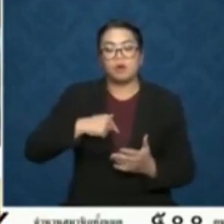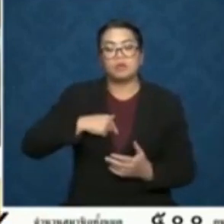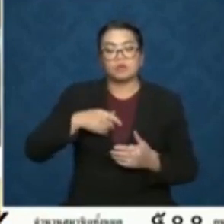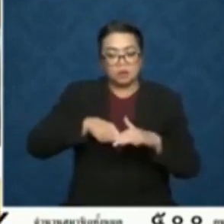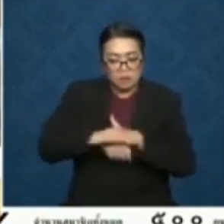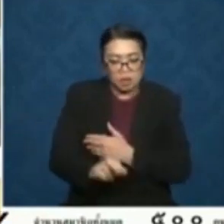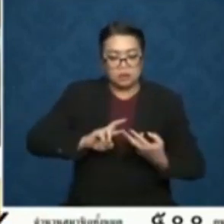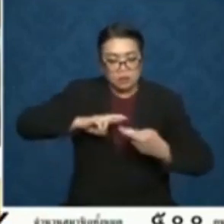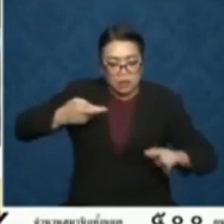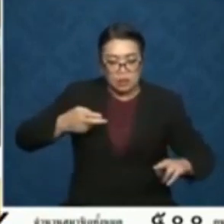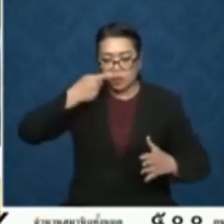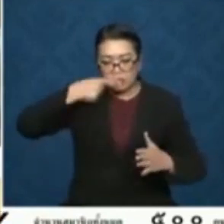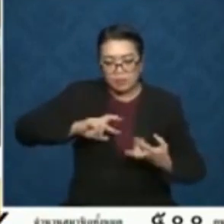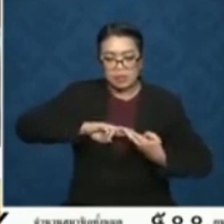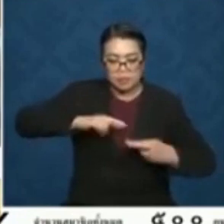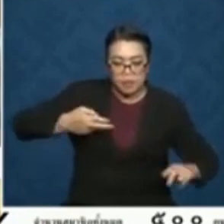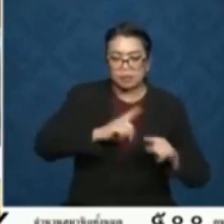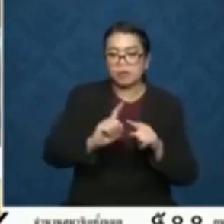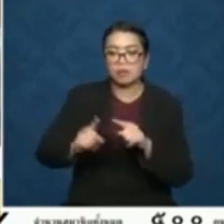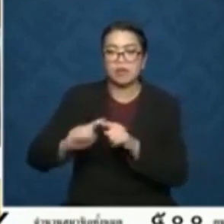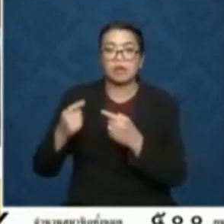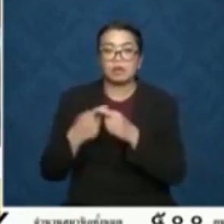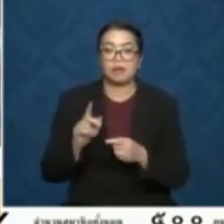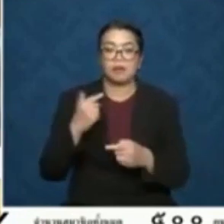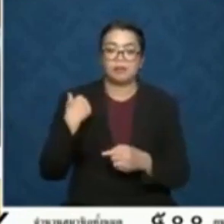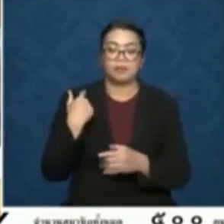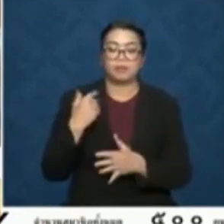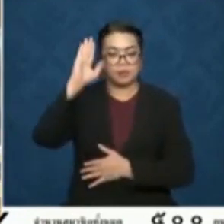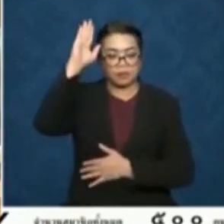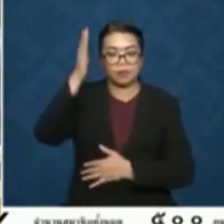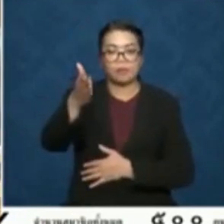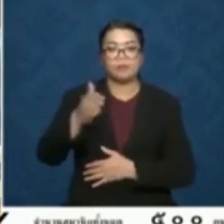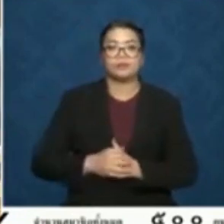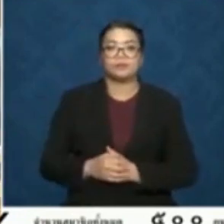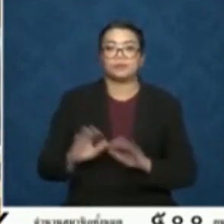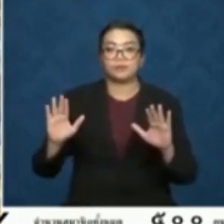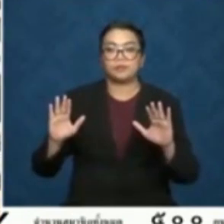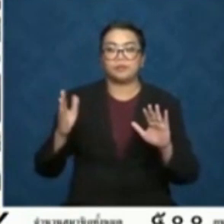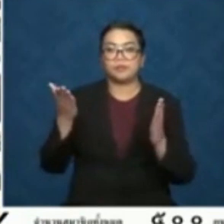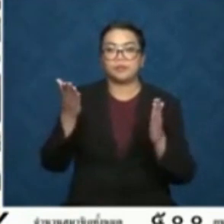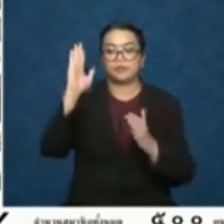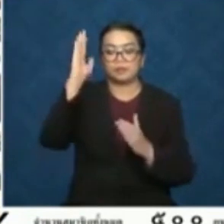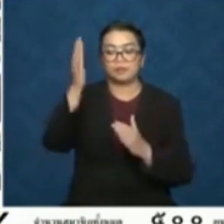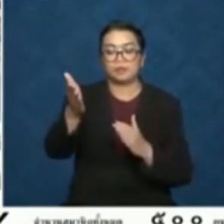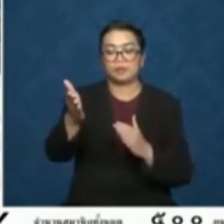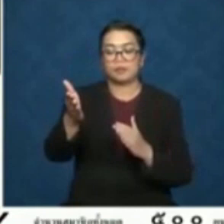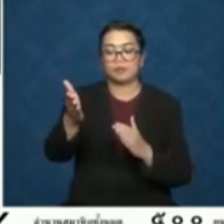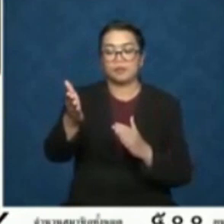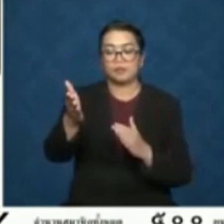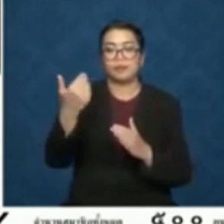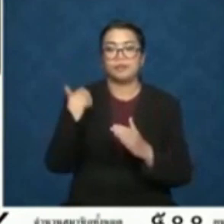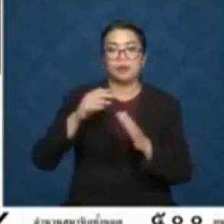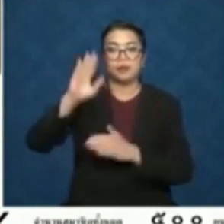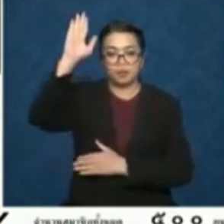ครับก็คือชาติพันธุ์นะครับที่ประเทศไทยนั้นมีหลายชาติพันธุ์นะครับเรามีเผ่าเดียวครับ ท่านประธานผมณัฐวุฒิลูกหลานช